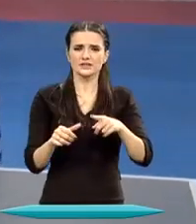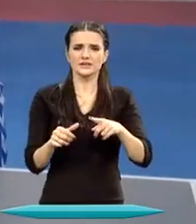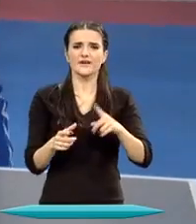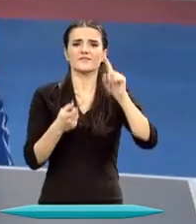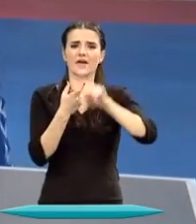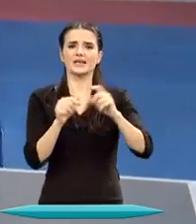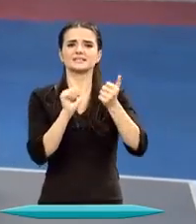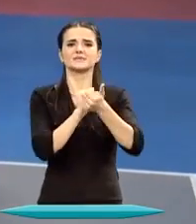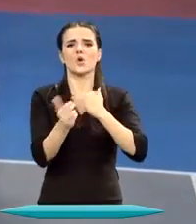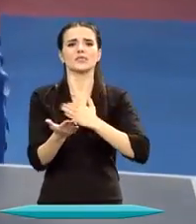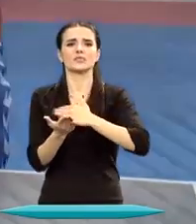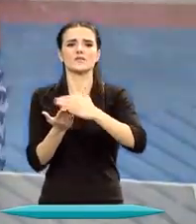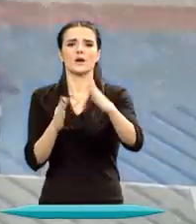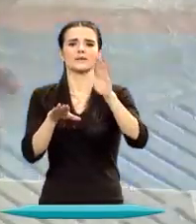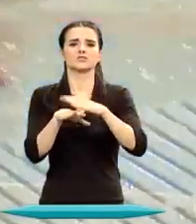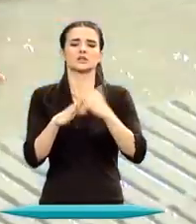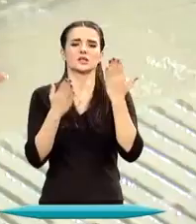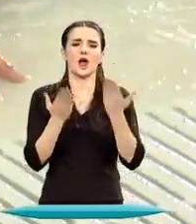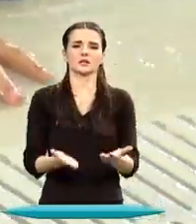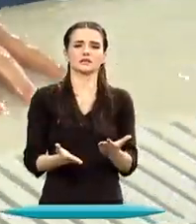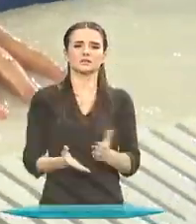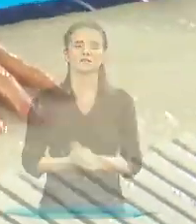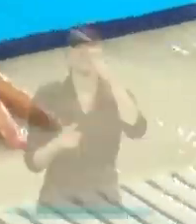ve sporla devam edecektir artık.